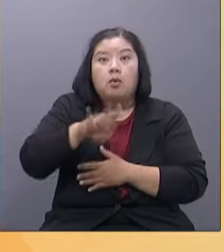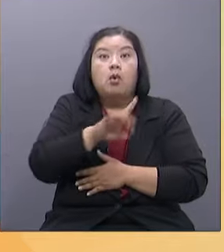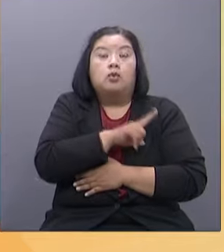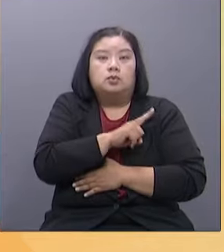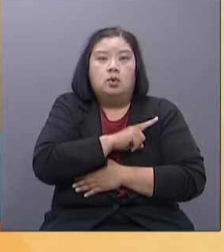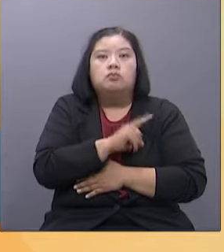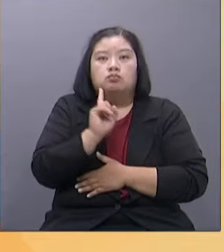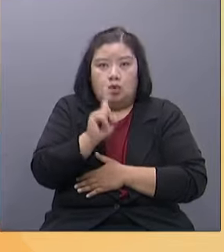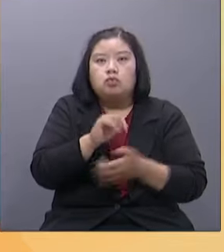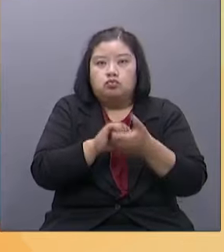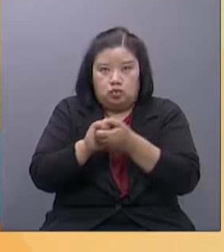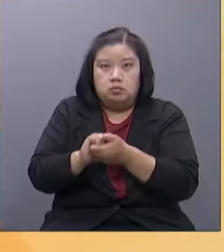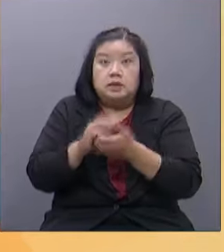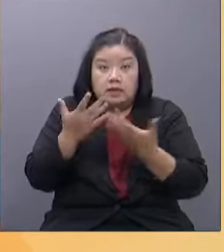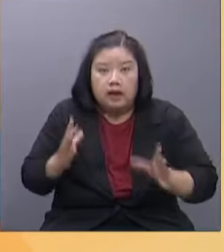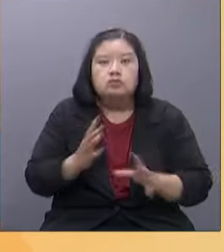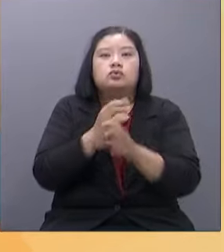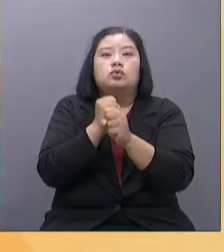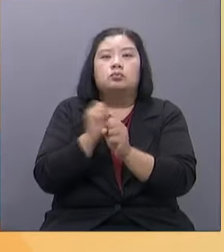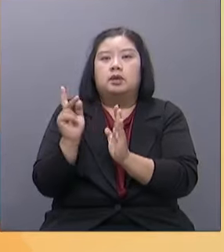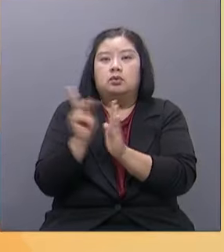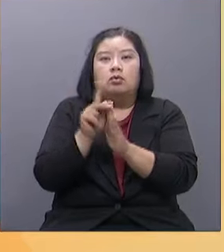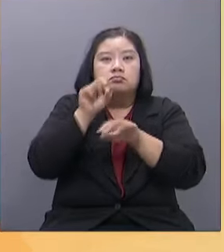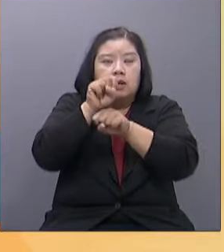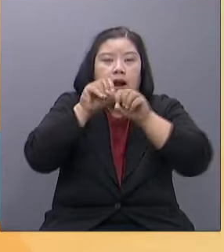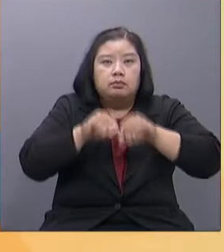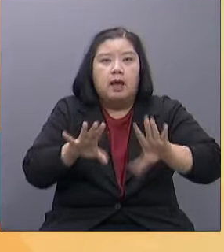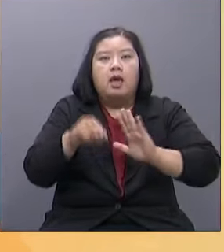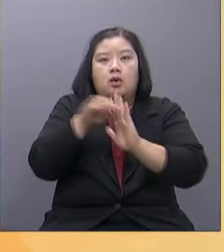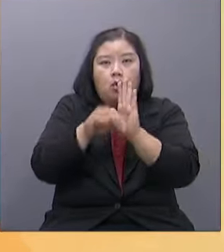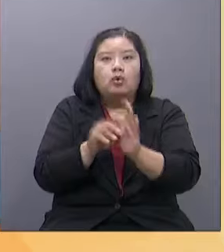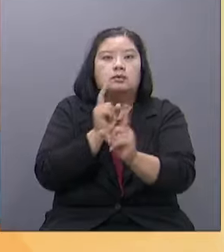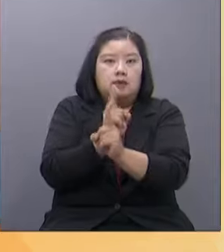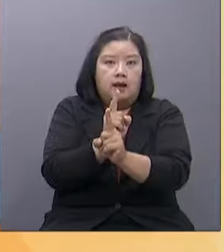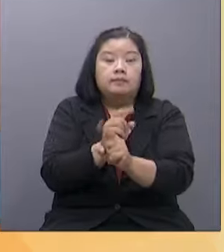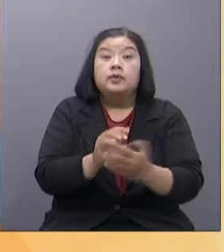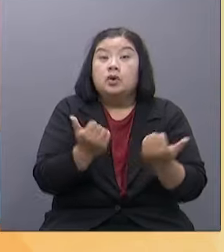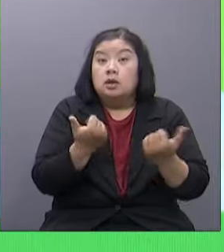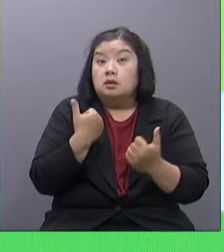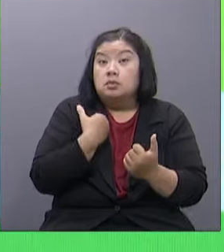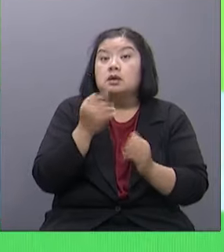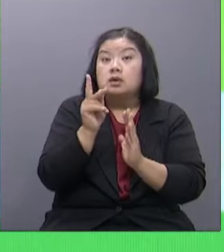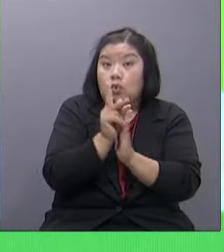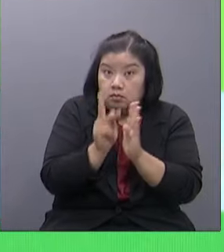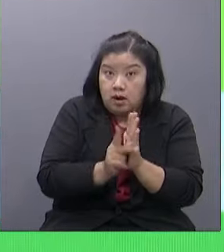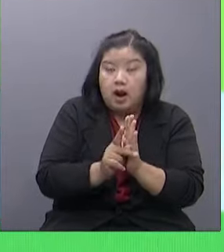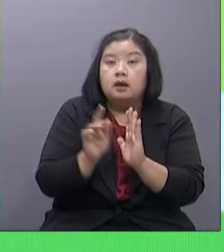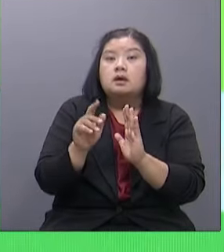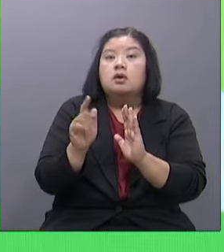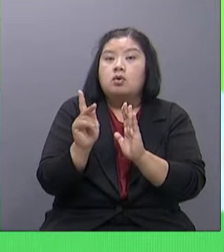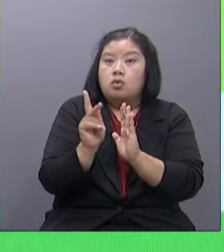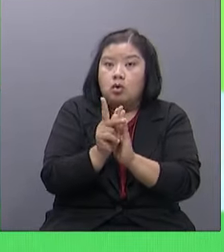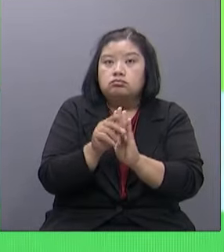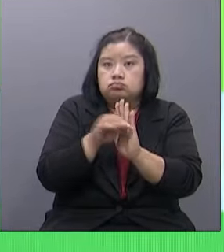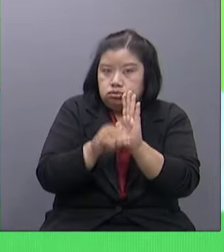ก็ออกเป็นประกาศค่ะหรือข้อกำหนดคือตอนนี้เนี่ยมีกฎหมายและประกาศกระทรวงหรือกฎหมายที่เกี่ยวข้องของ